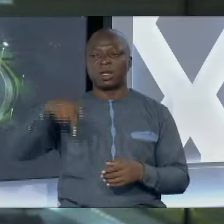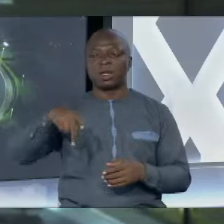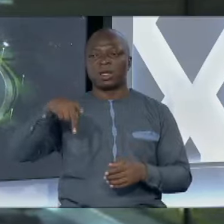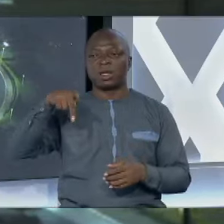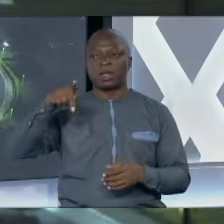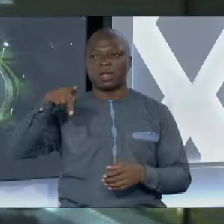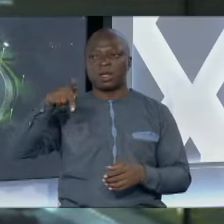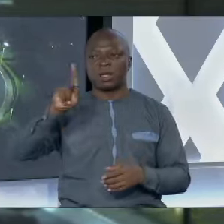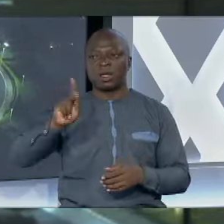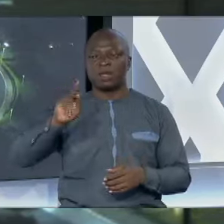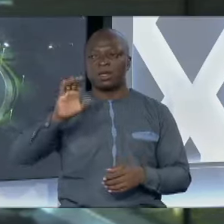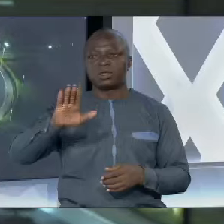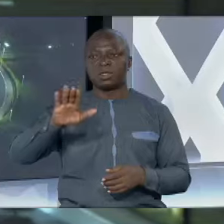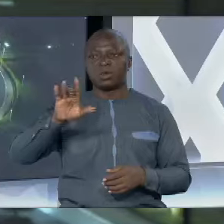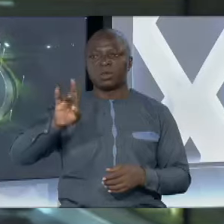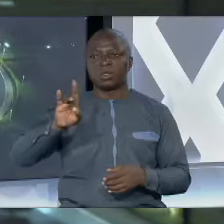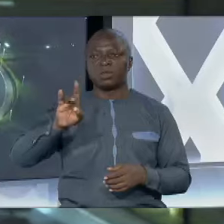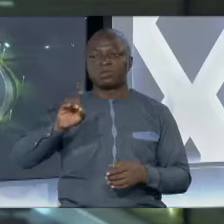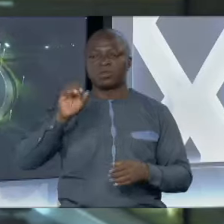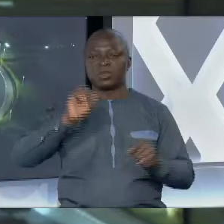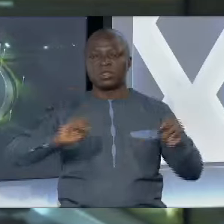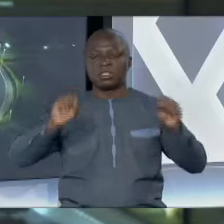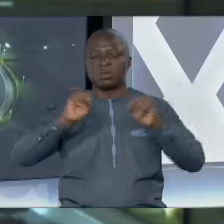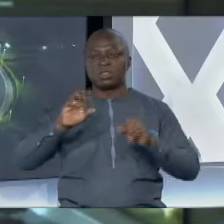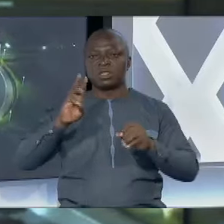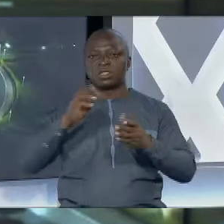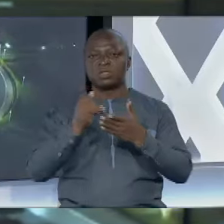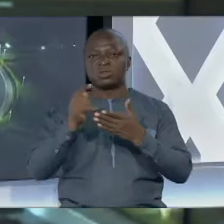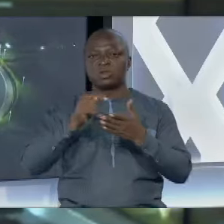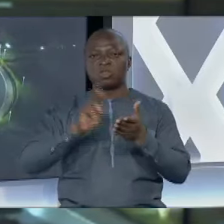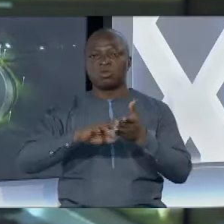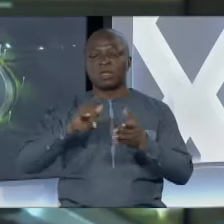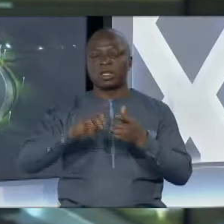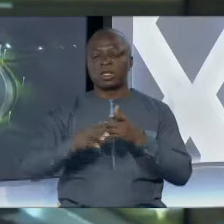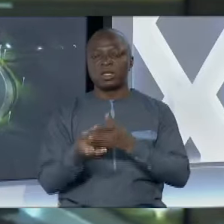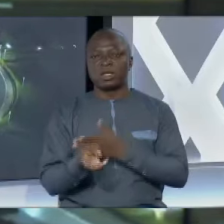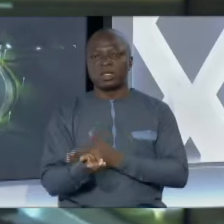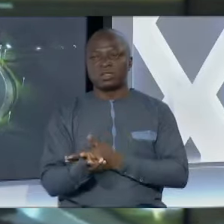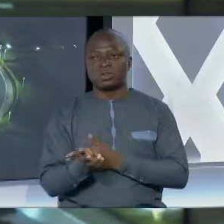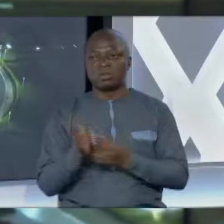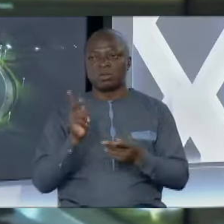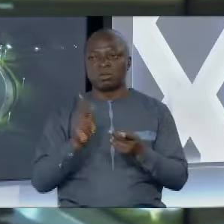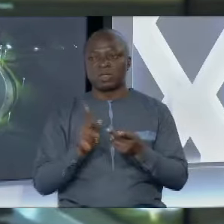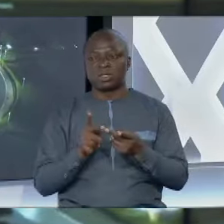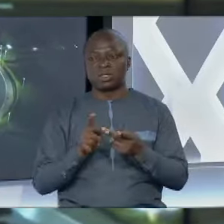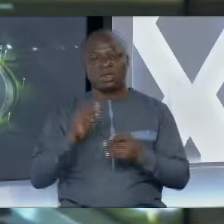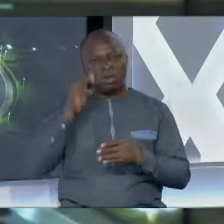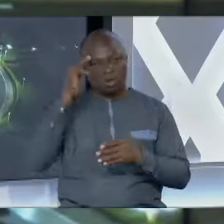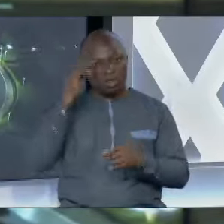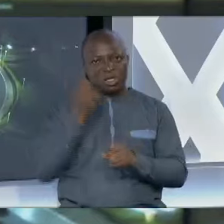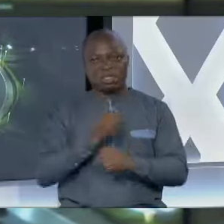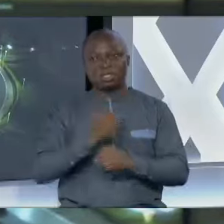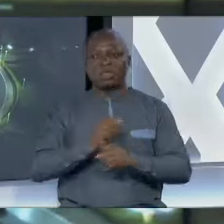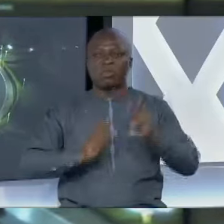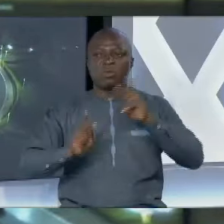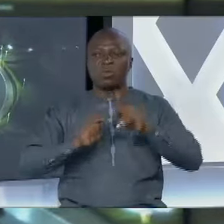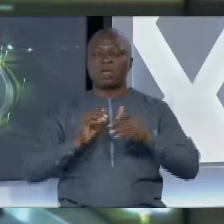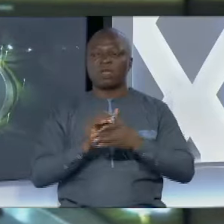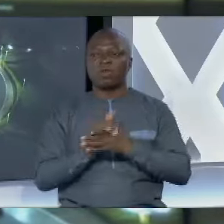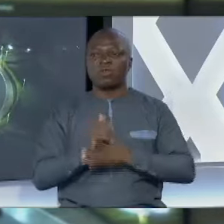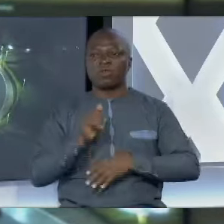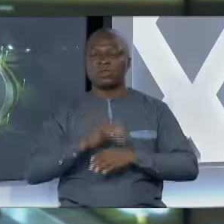compter du samedi 6 juillet 2024 à 6 heures précises. Le ministre des Travaux publics compte sur